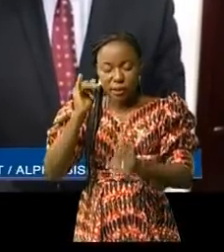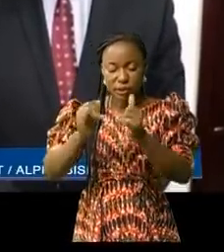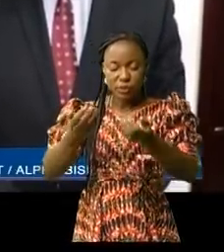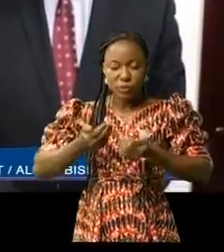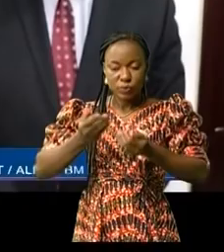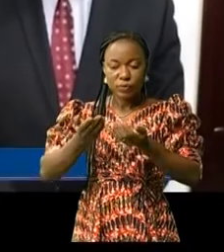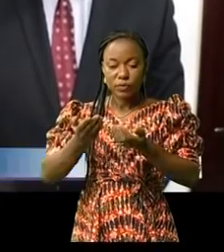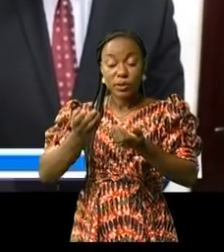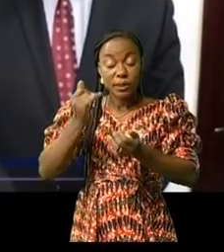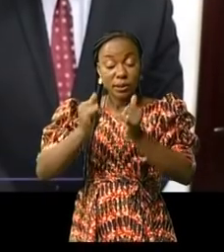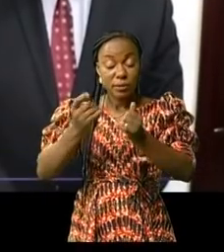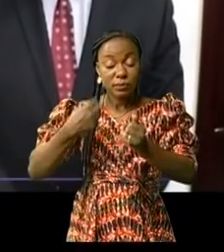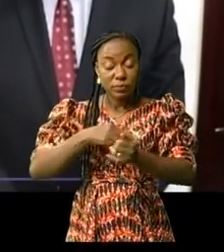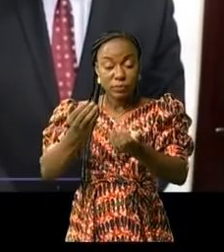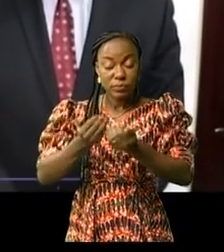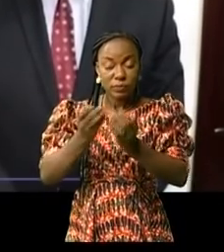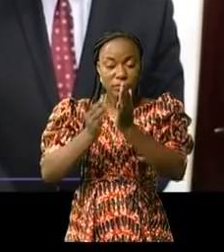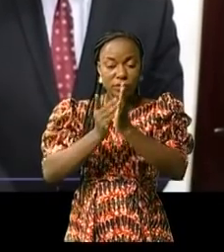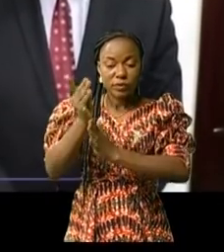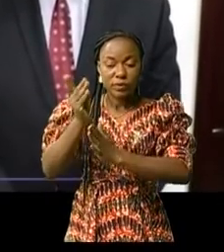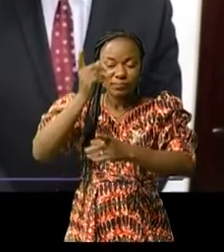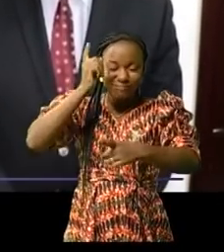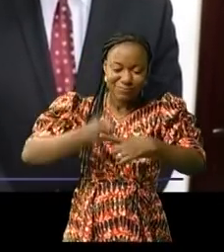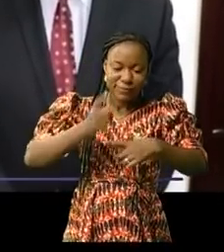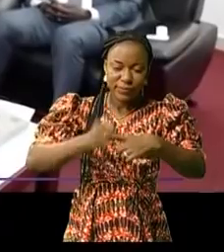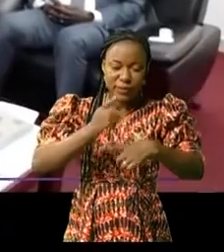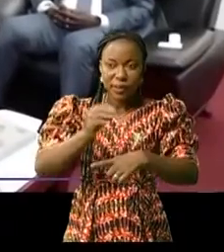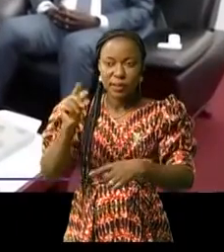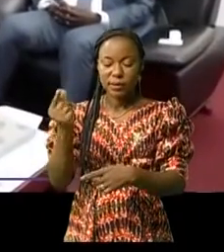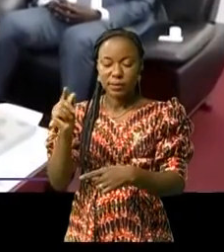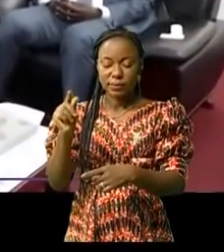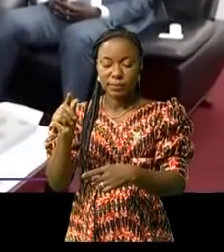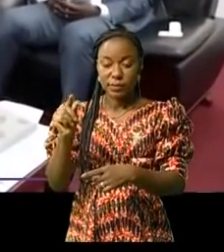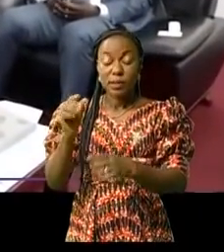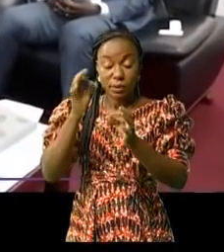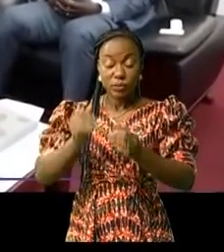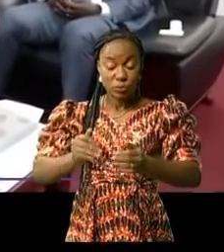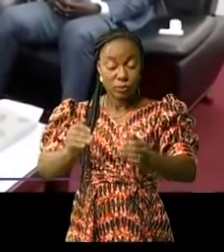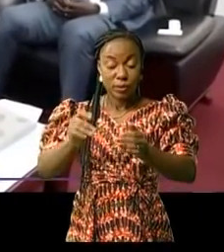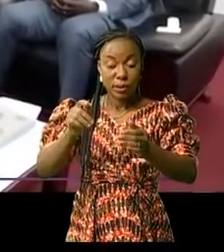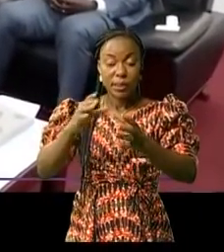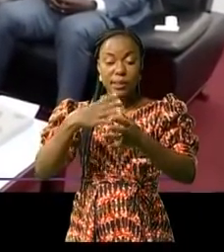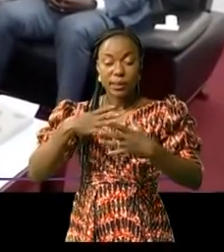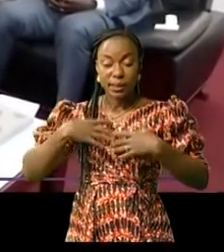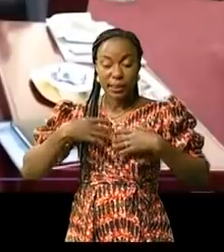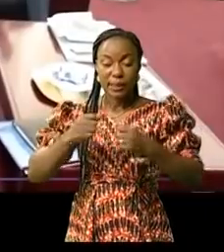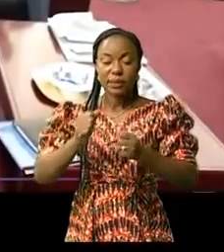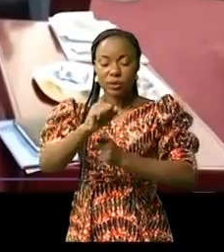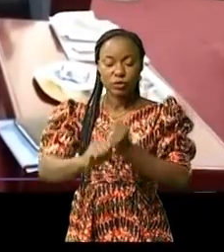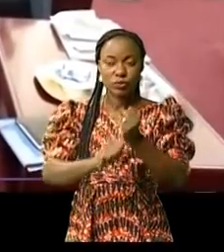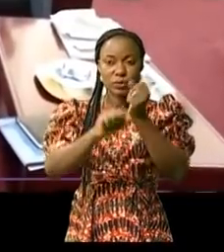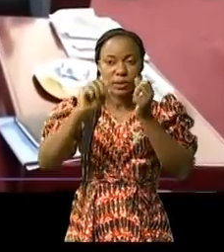en moins de cinq ans c'est d'abord grâce à son soutien l'exploitation ça pose un problème parce que nous devons pas courir